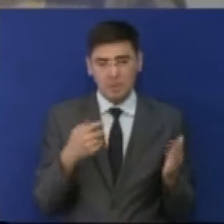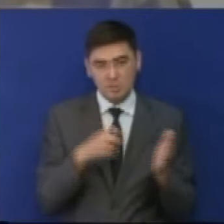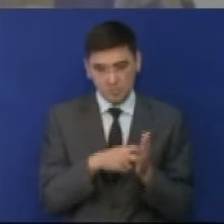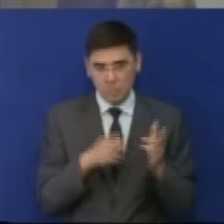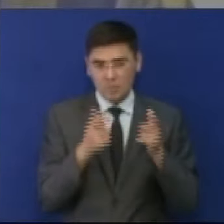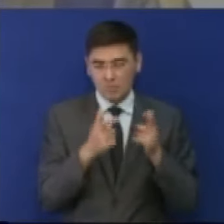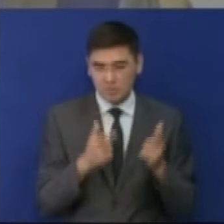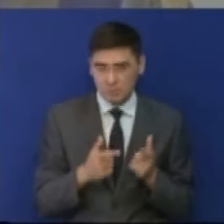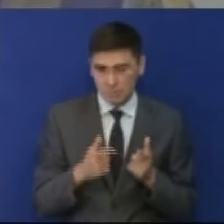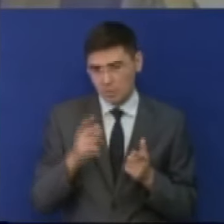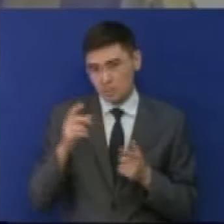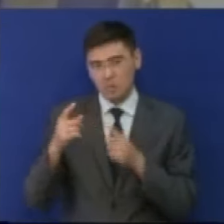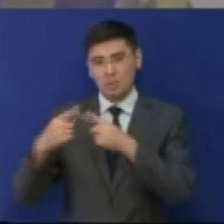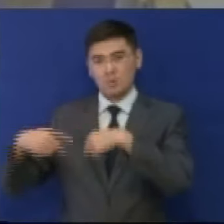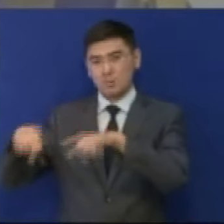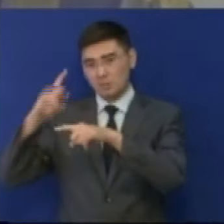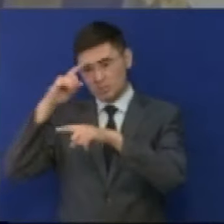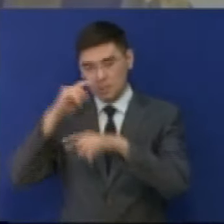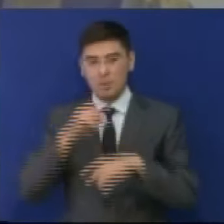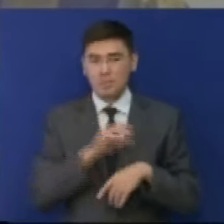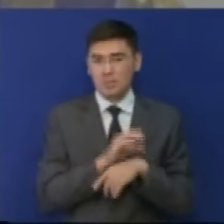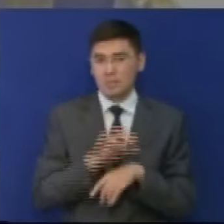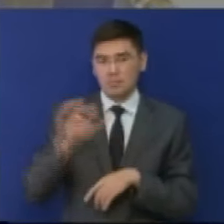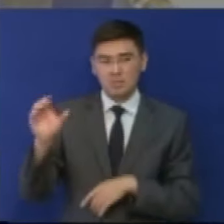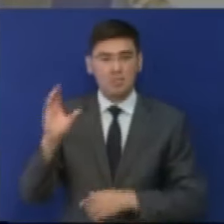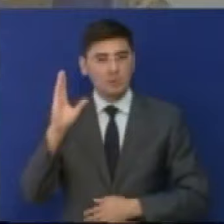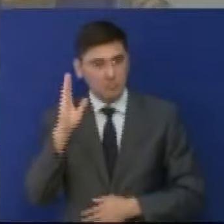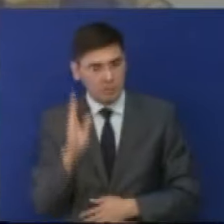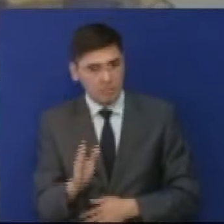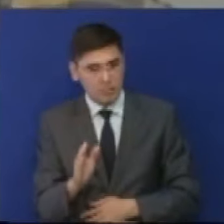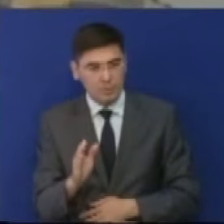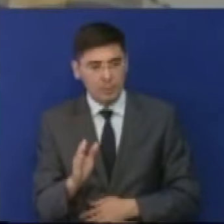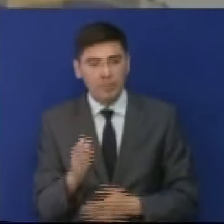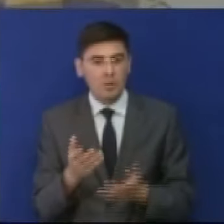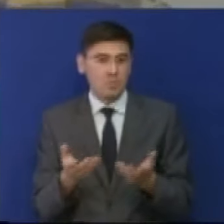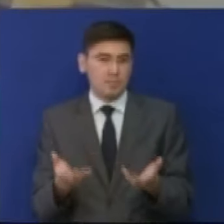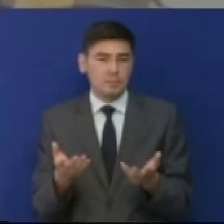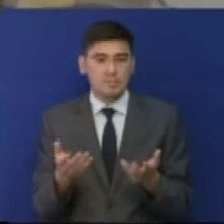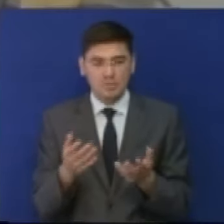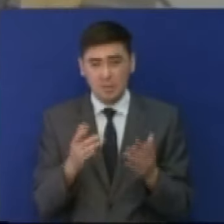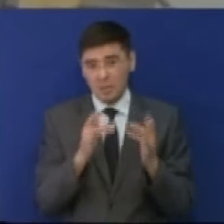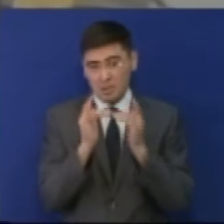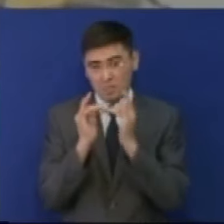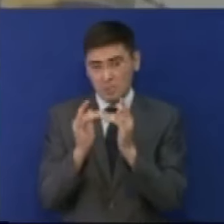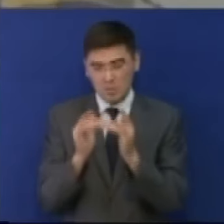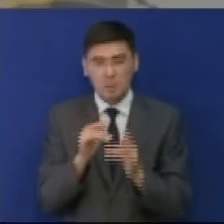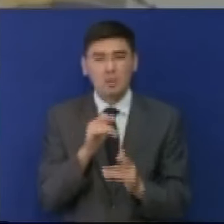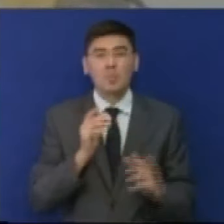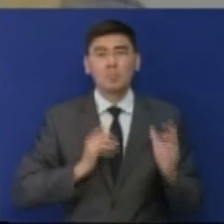все эти, в парламент хотим обратиться, то есть естественно, общежитие